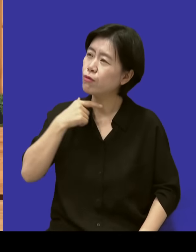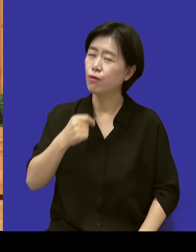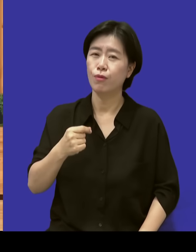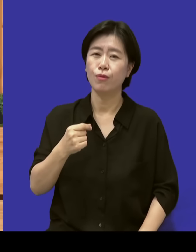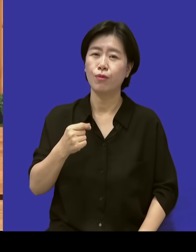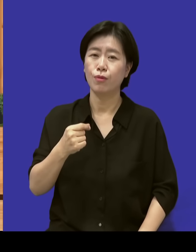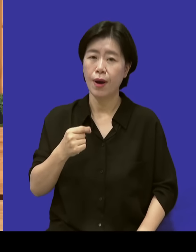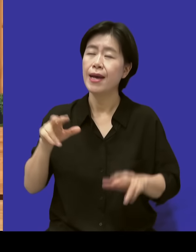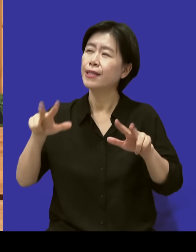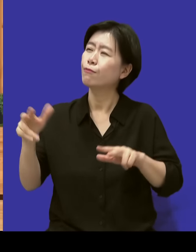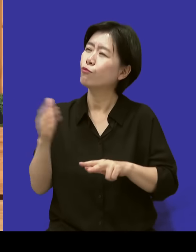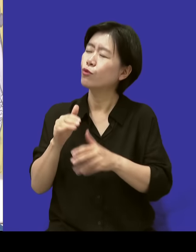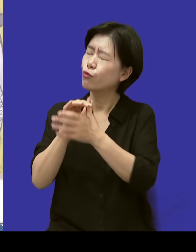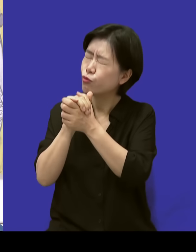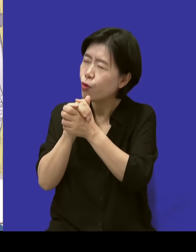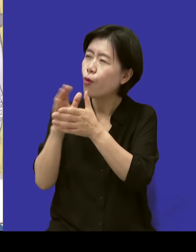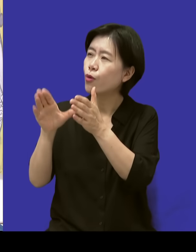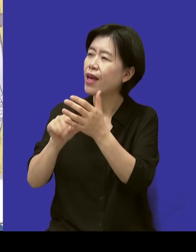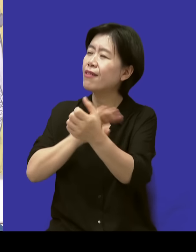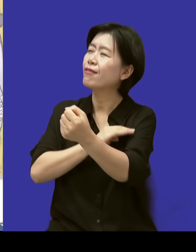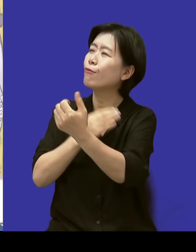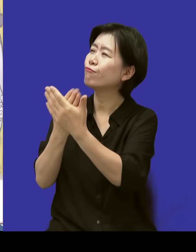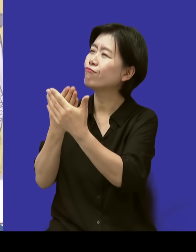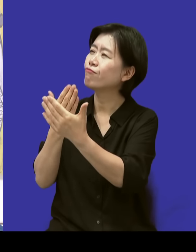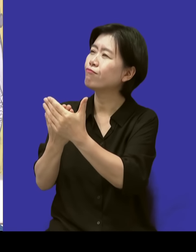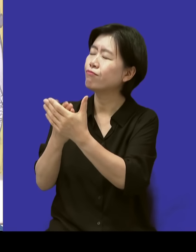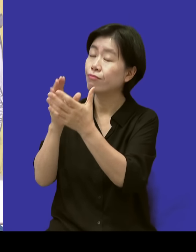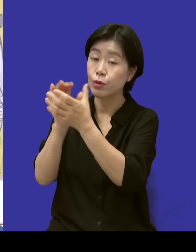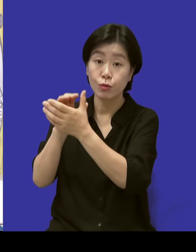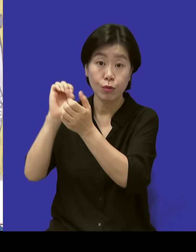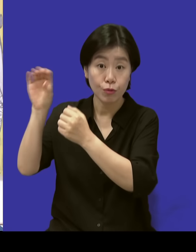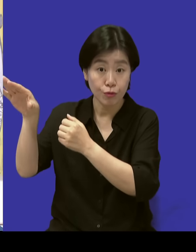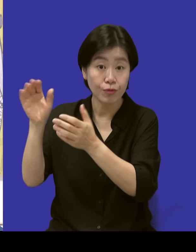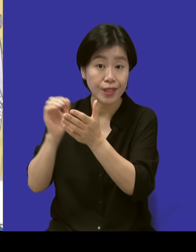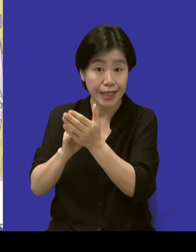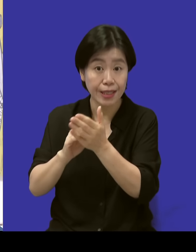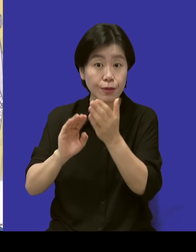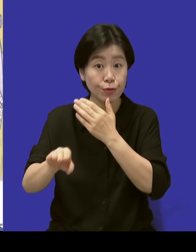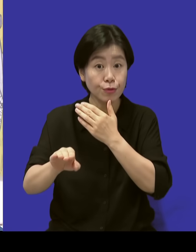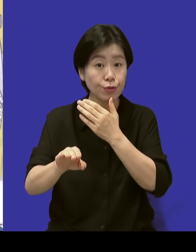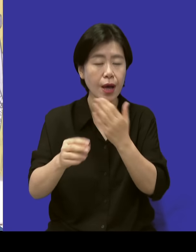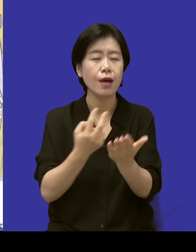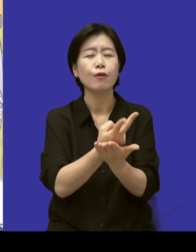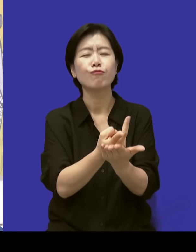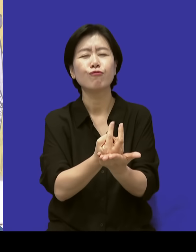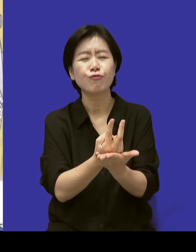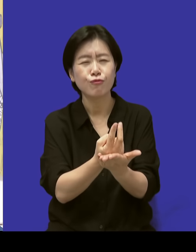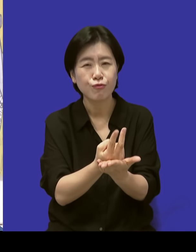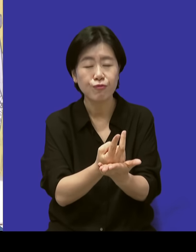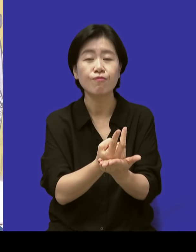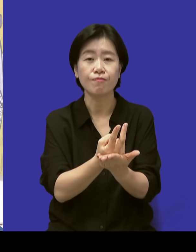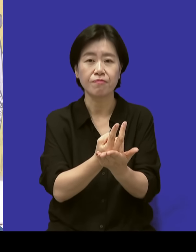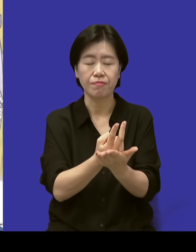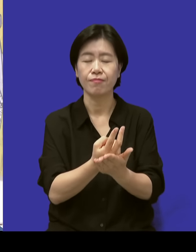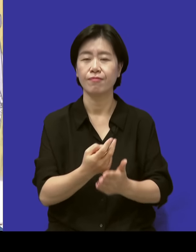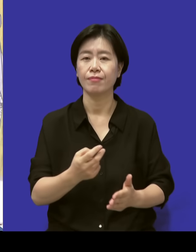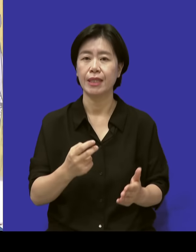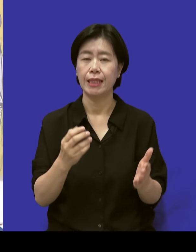하고 5분 정도 하늘 자전거를 타고 예. 그 다음에 잠들고 이렇게 계속 했거든요. 예. 그리고